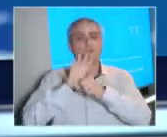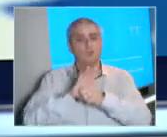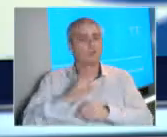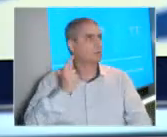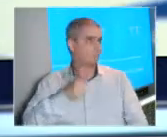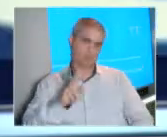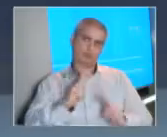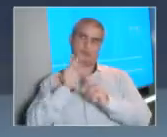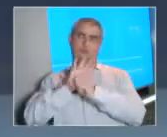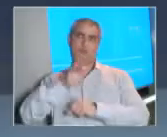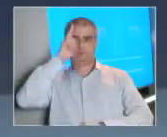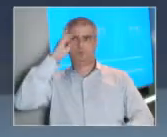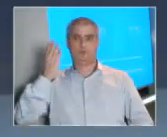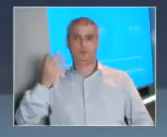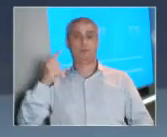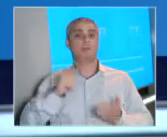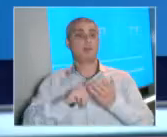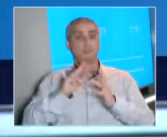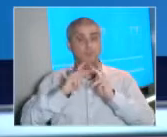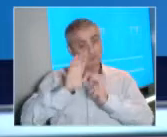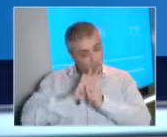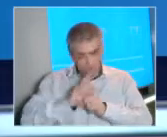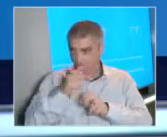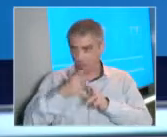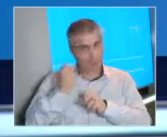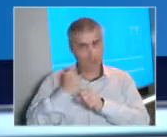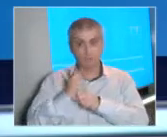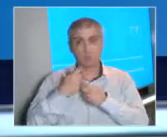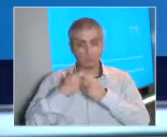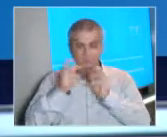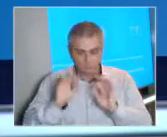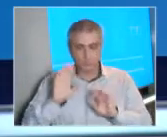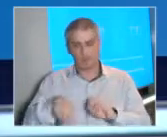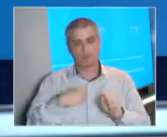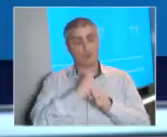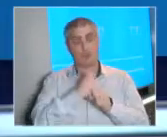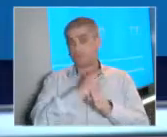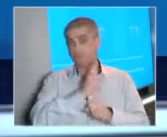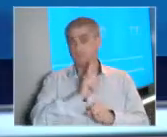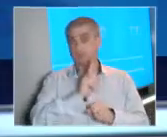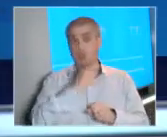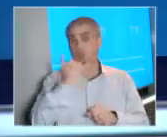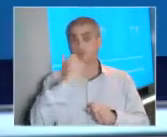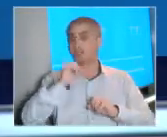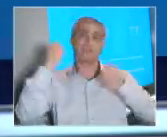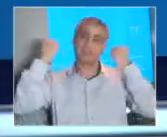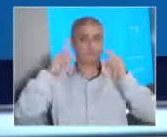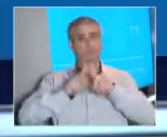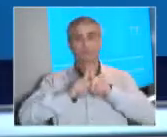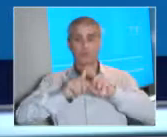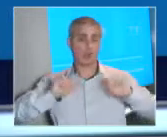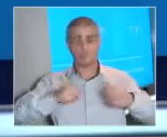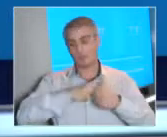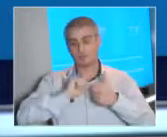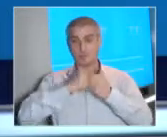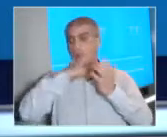להם יש קבוצות לחץ בליכוד. ולכן, מכיוון שיש קבוצות לחץ לא רק לעבודה מאורגנת, זה בסדר שגם לעובדים שהם לא תמיד חזקים כמו